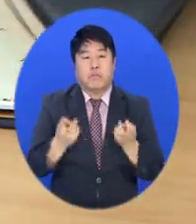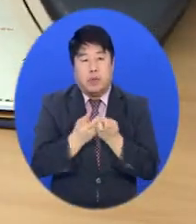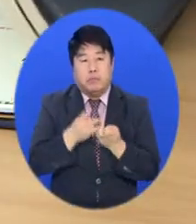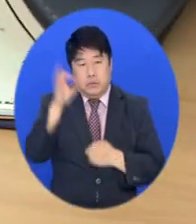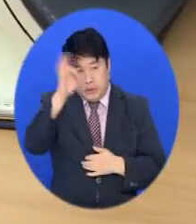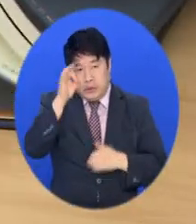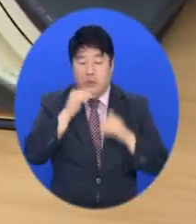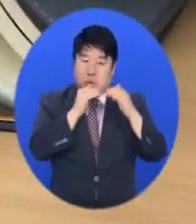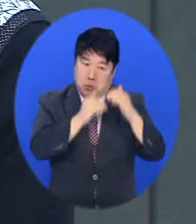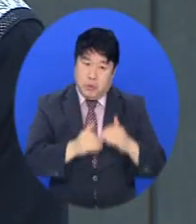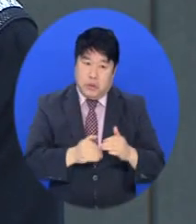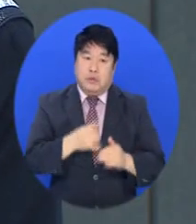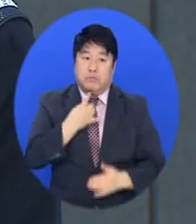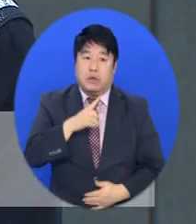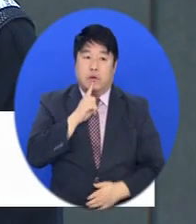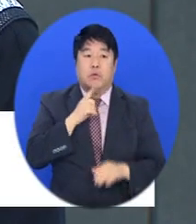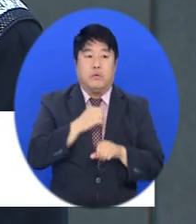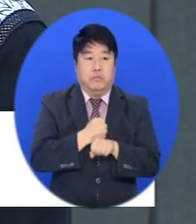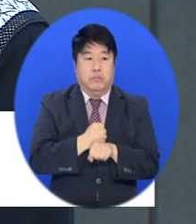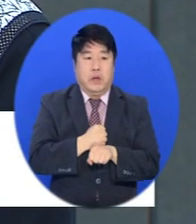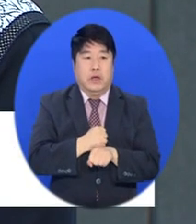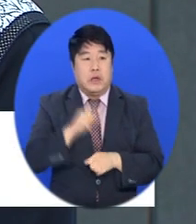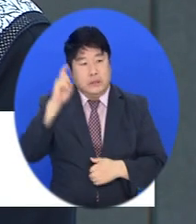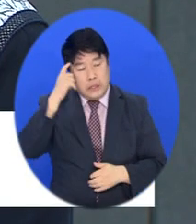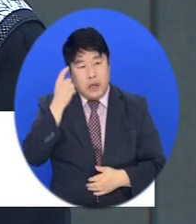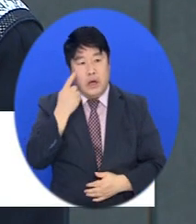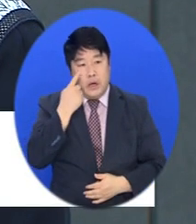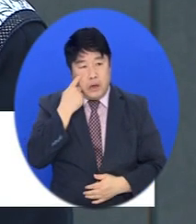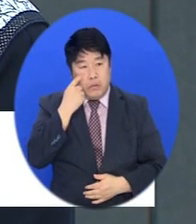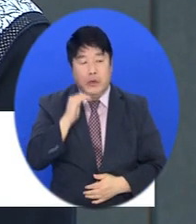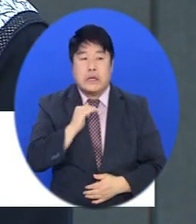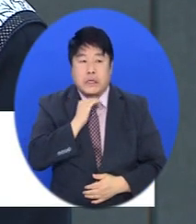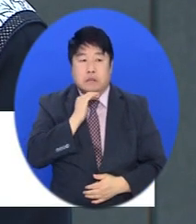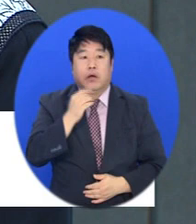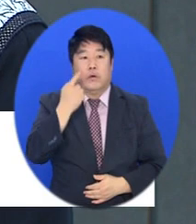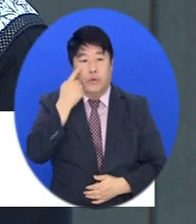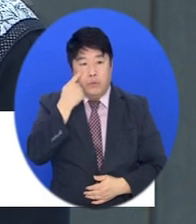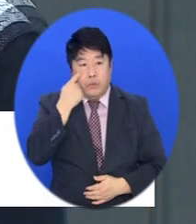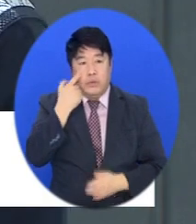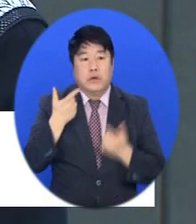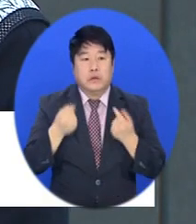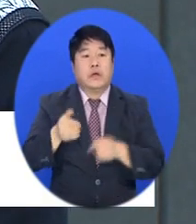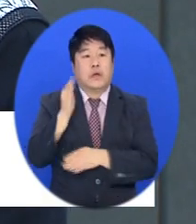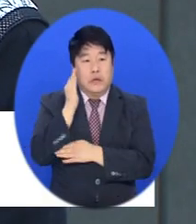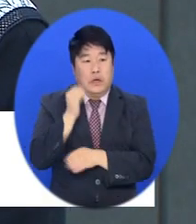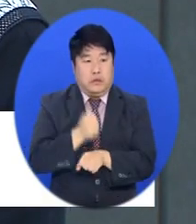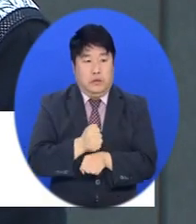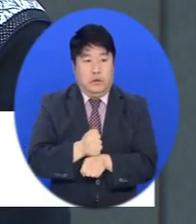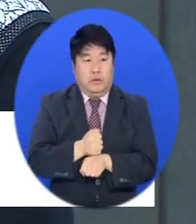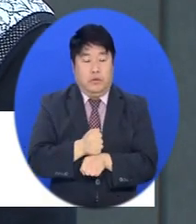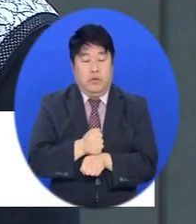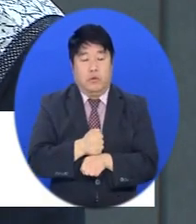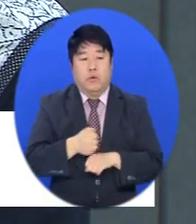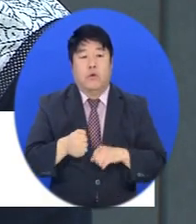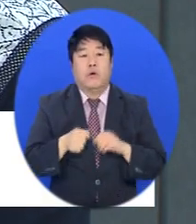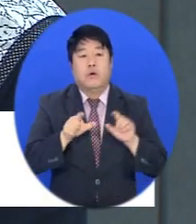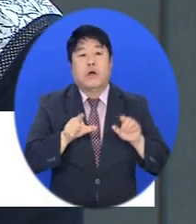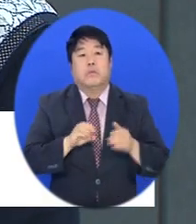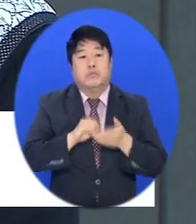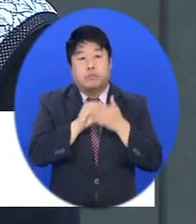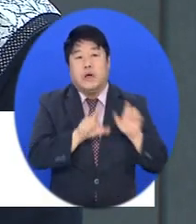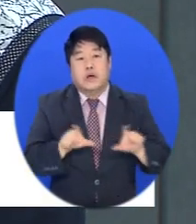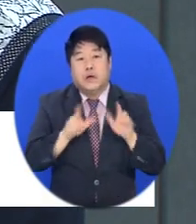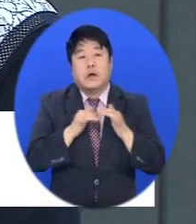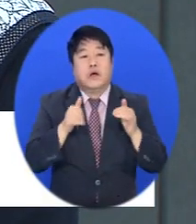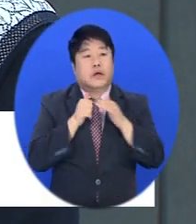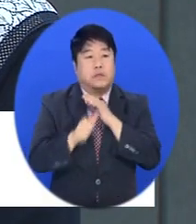뿐이라고 해명했습니다. 생각해 보시게요. 기다려 보시게요. 그렇게 얘기를 했어요. 인사인 대표나 우리